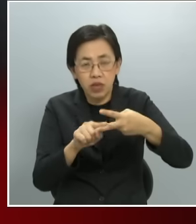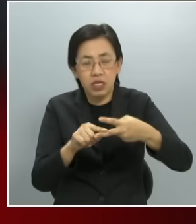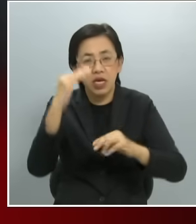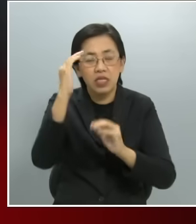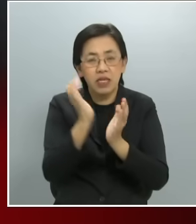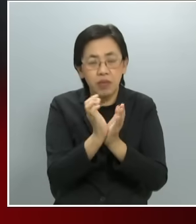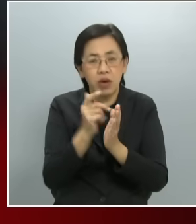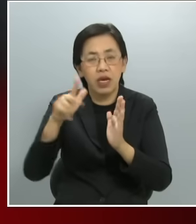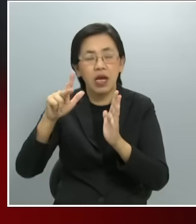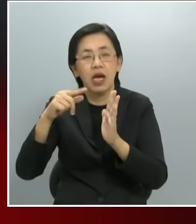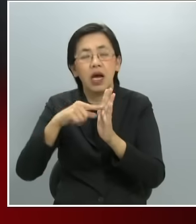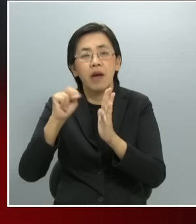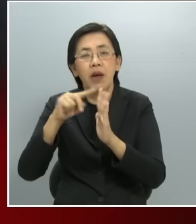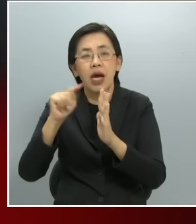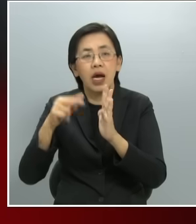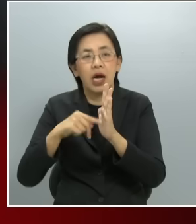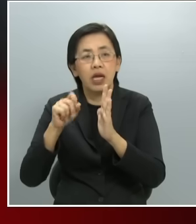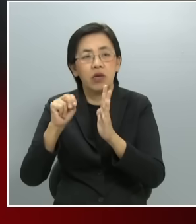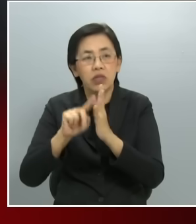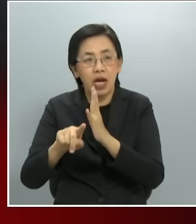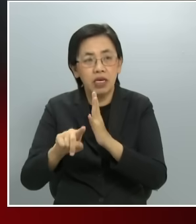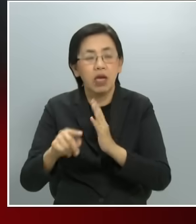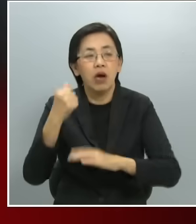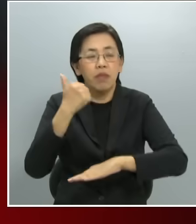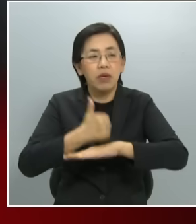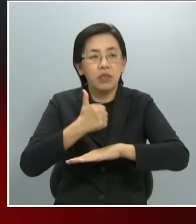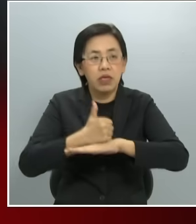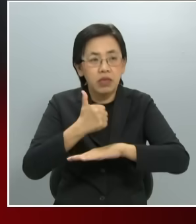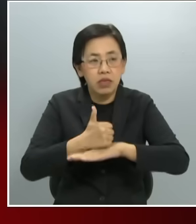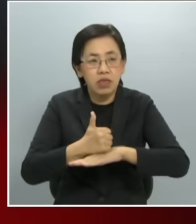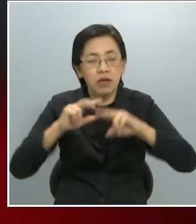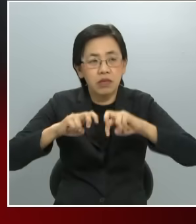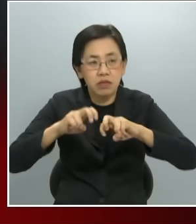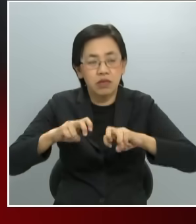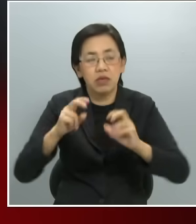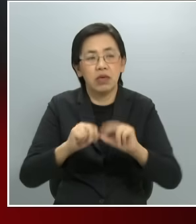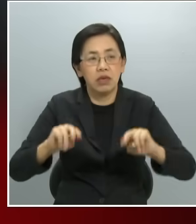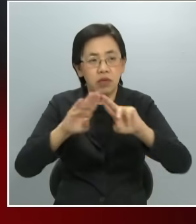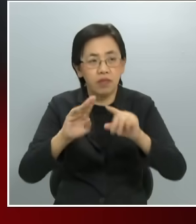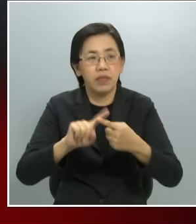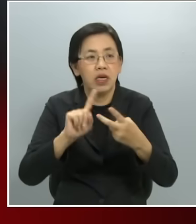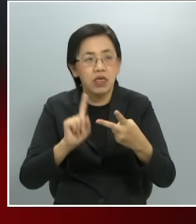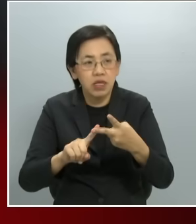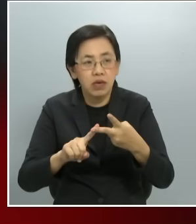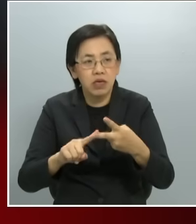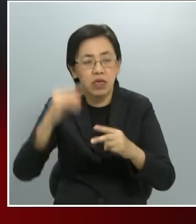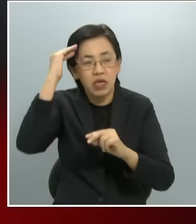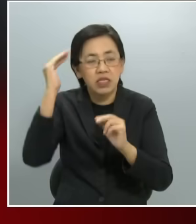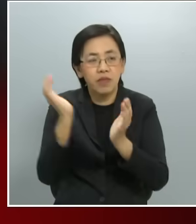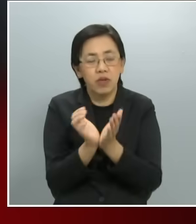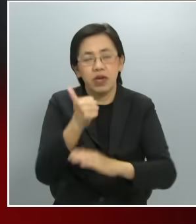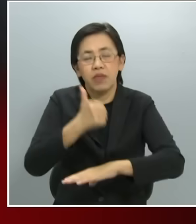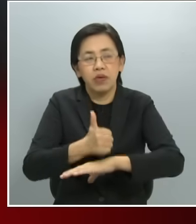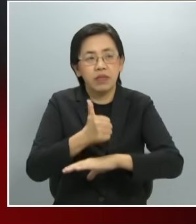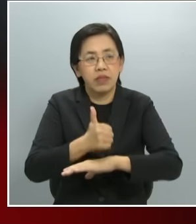ภาณุทัศน์เหลืองสัตว์ตระกูลผู้กำกับการสืบสวนตำรวจภูธรนครปฐมและพันตำรวจเอกฤษฎาพรจงอักษร